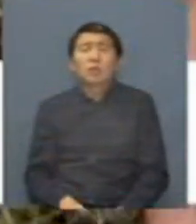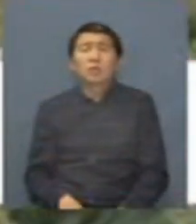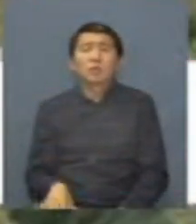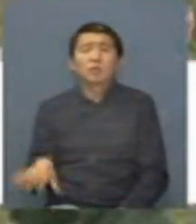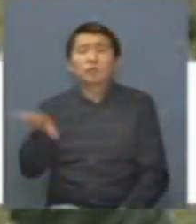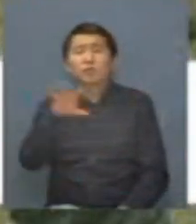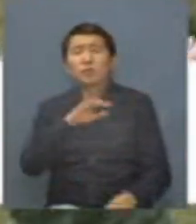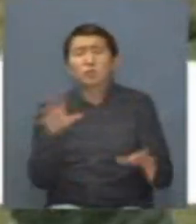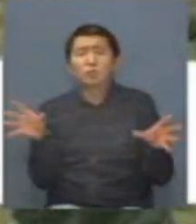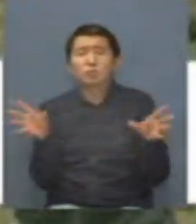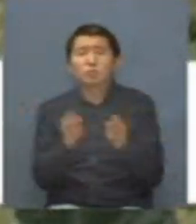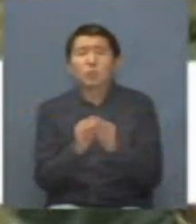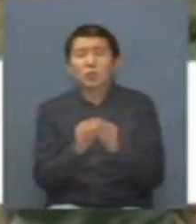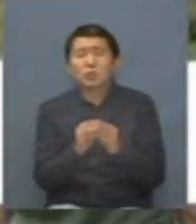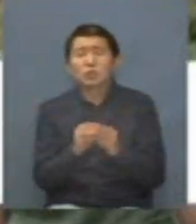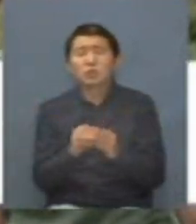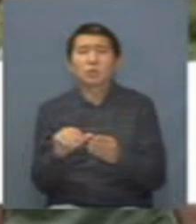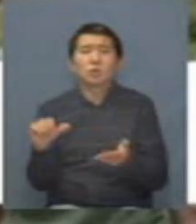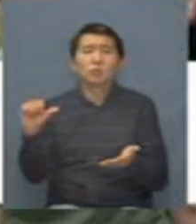жұмылды. Мына